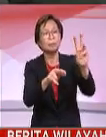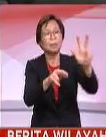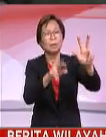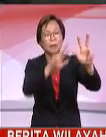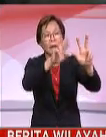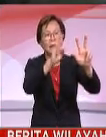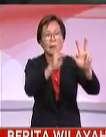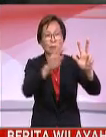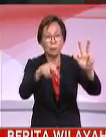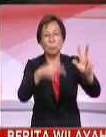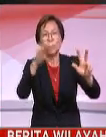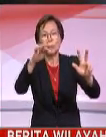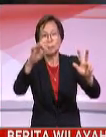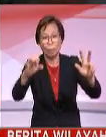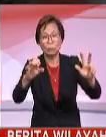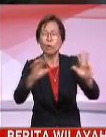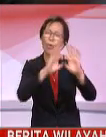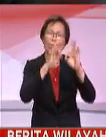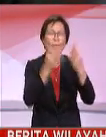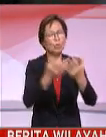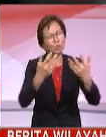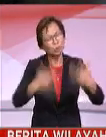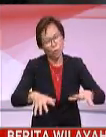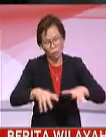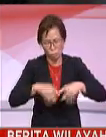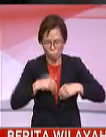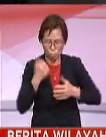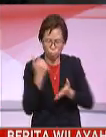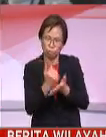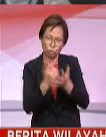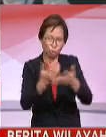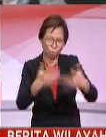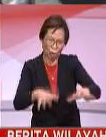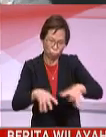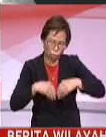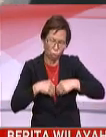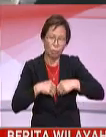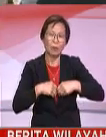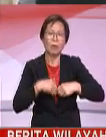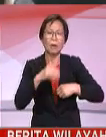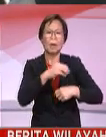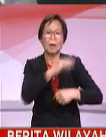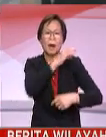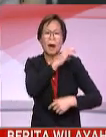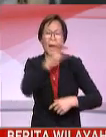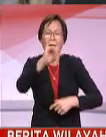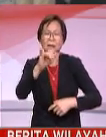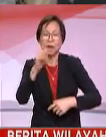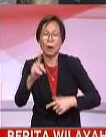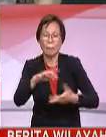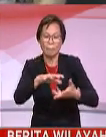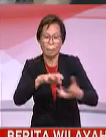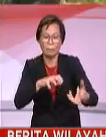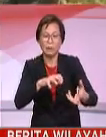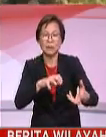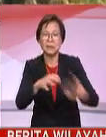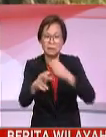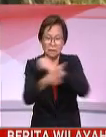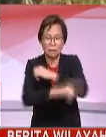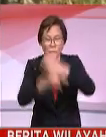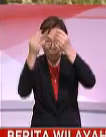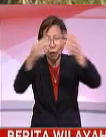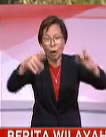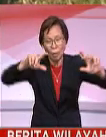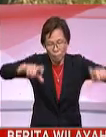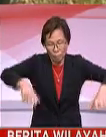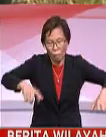36,805 isi rumah telah menerima bantuan. Jawatan Kuasa Pengurusan Bencana Negeri telah mengumumkan PKP